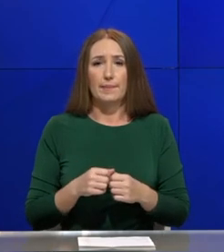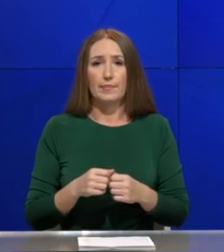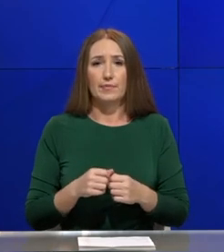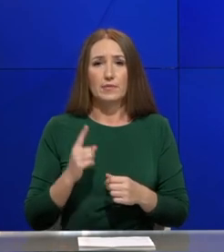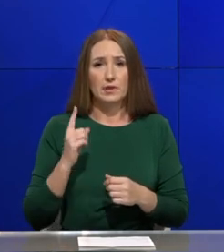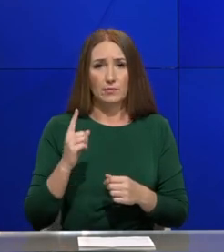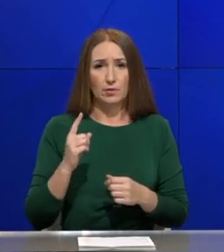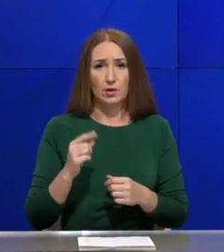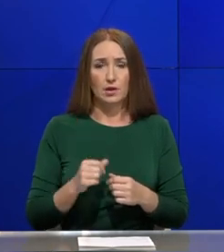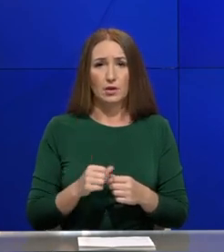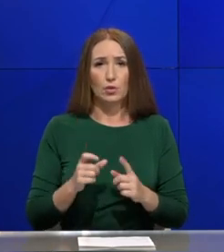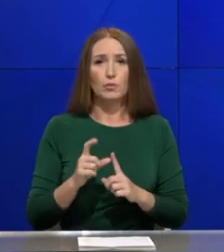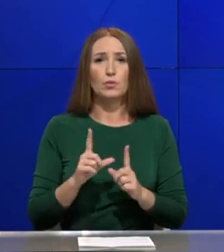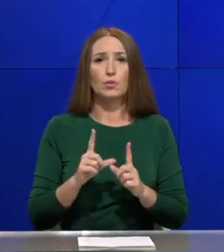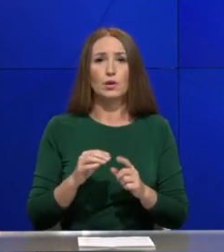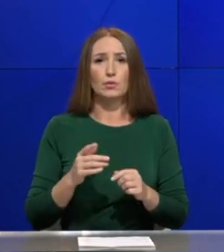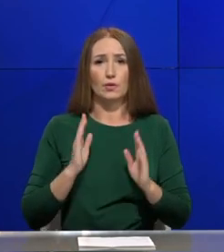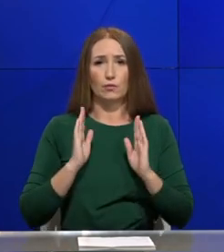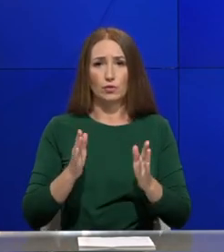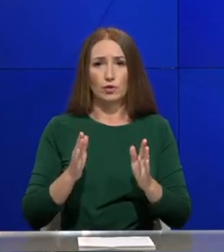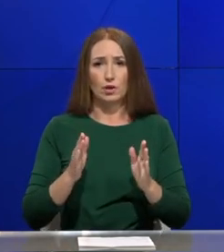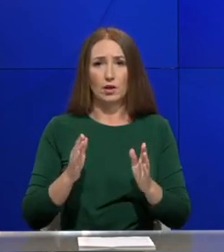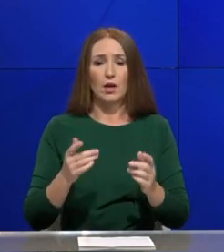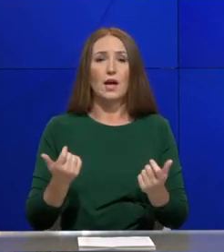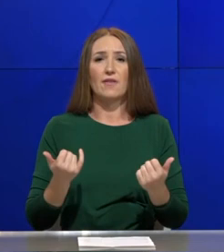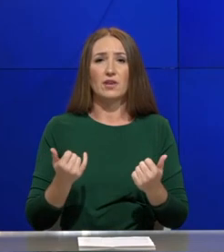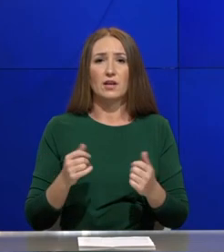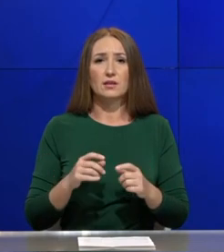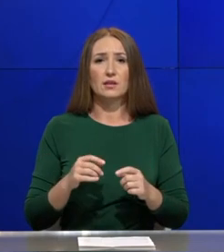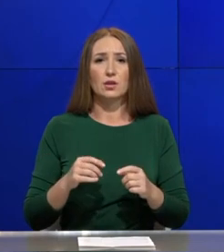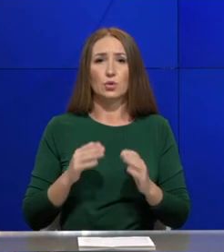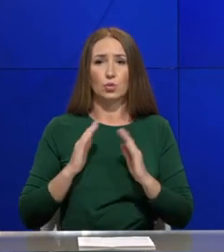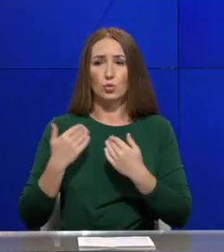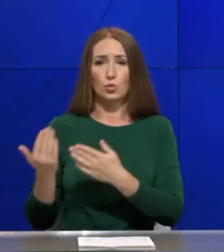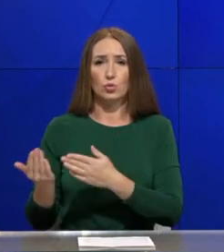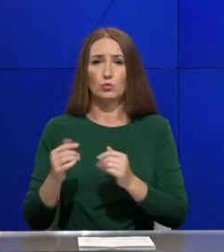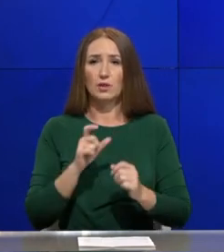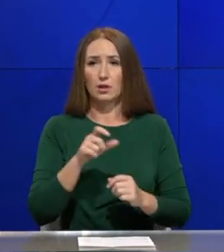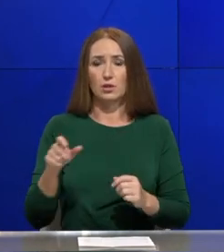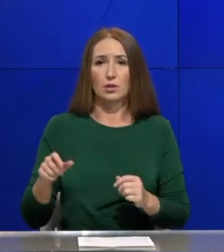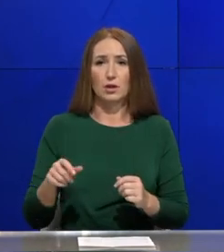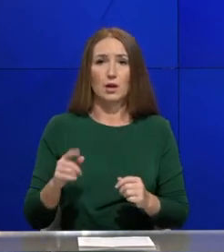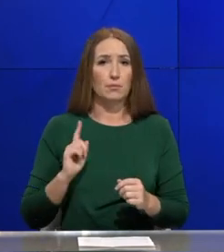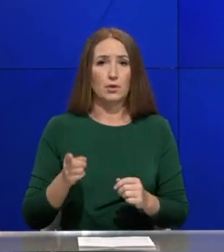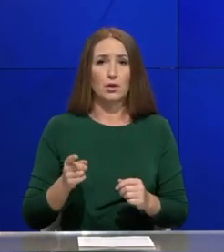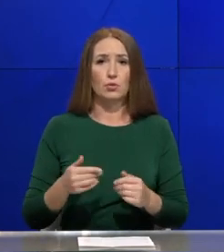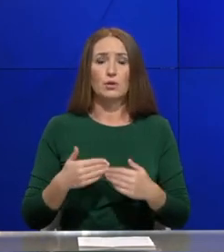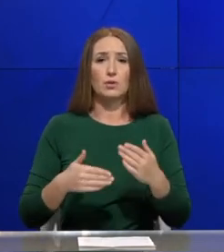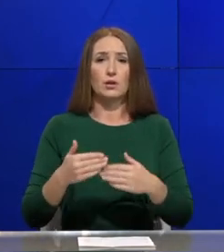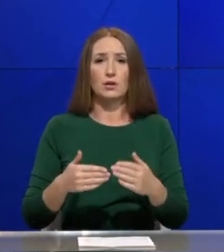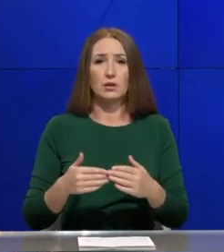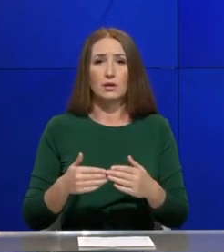uprava bude funkcionalna, efikasna i dostupna građanima. Planiram unaprijediti